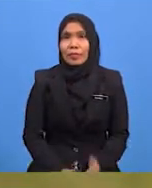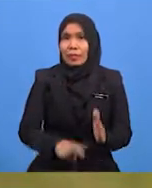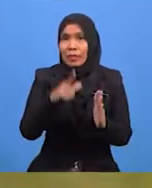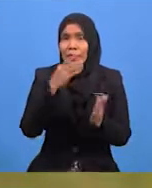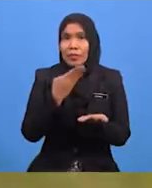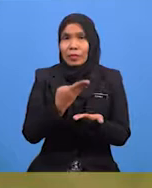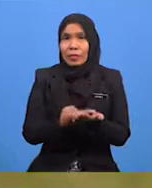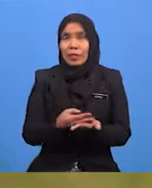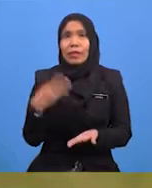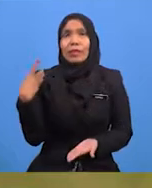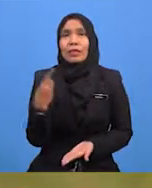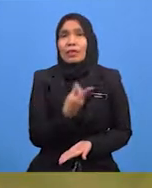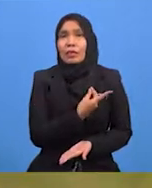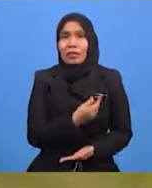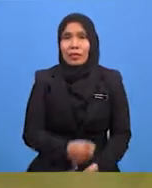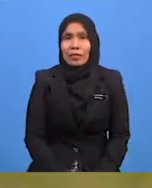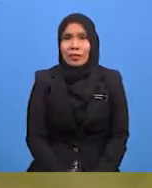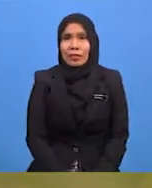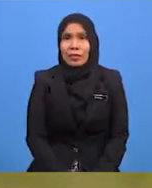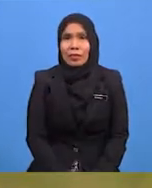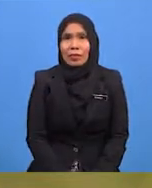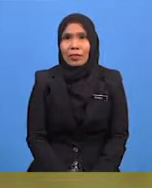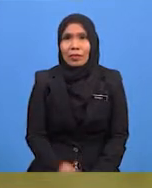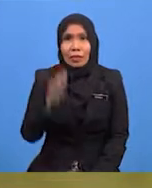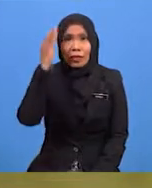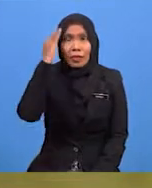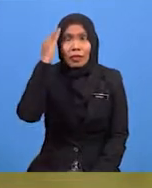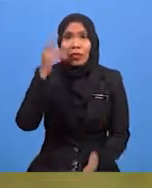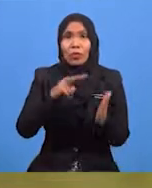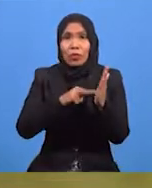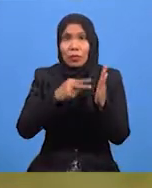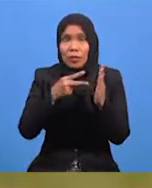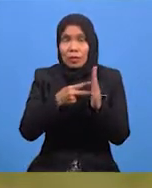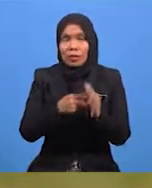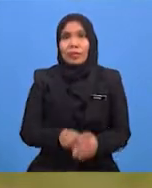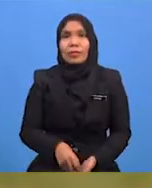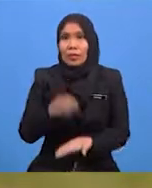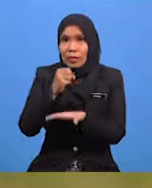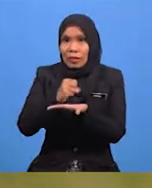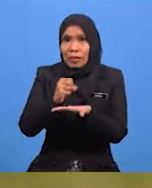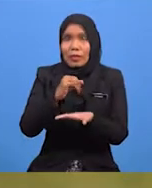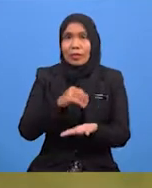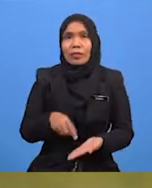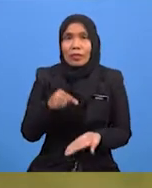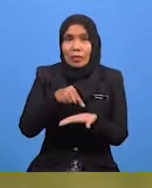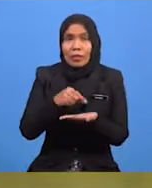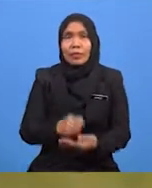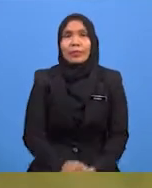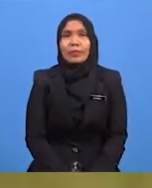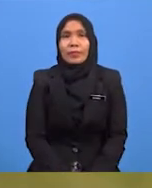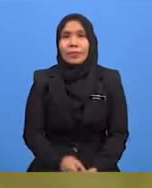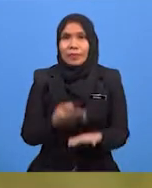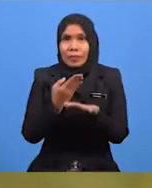kita merungkaikan maksud sajak ini rangkap demi rangkap.